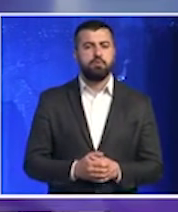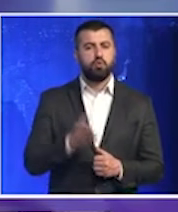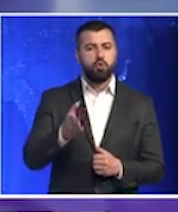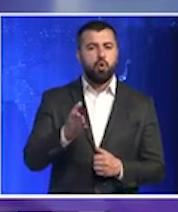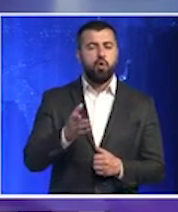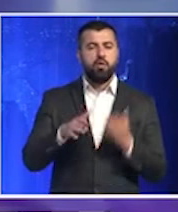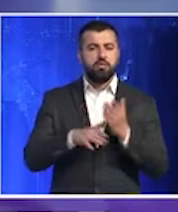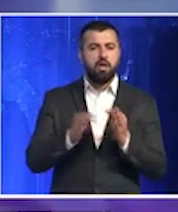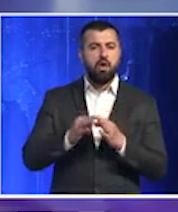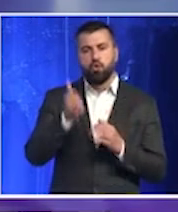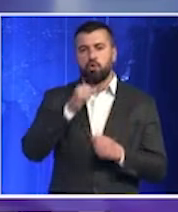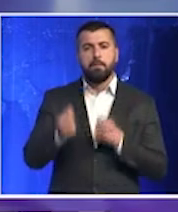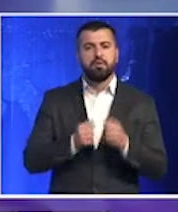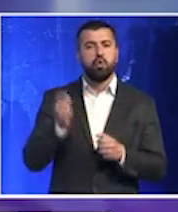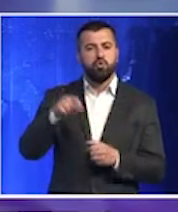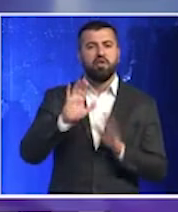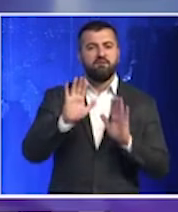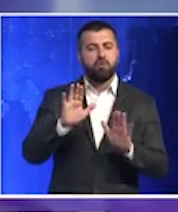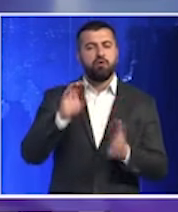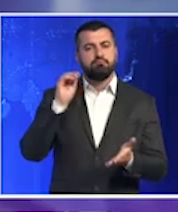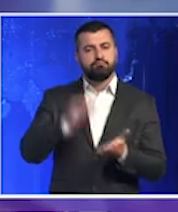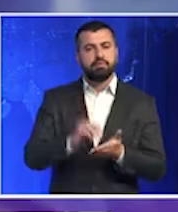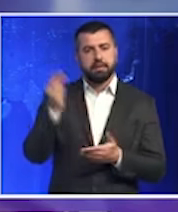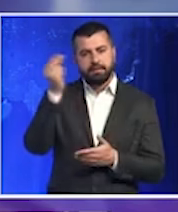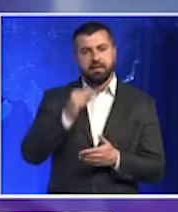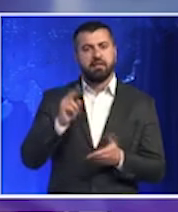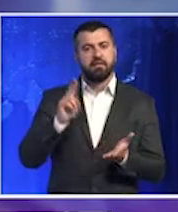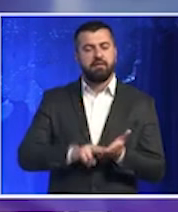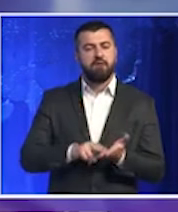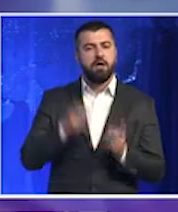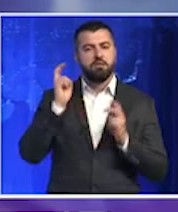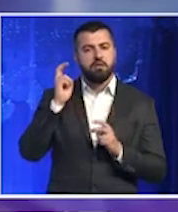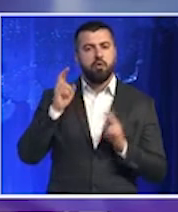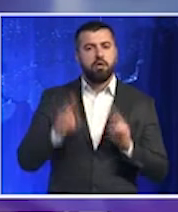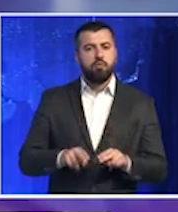A to je da što prije dođete do vaše autokefalne crkve.